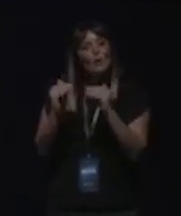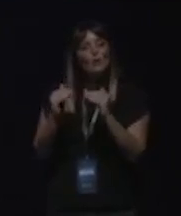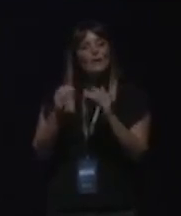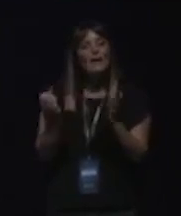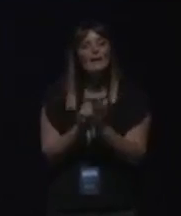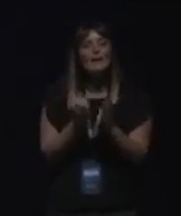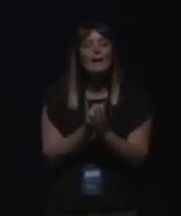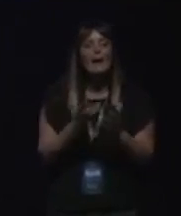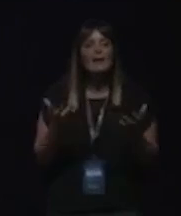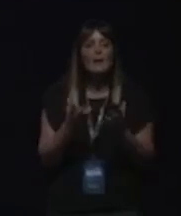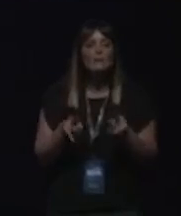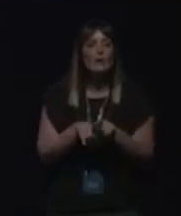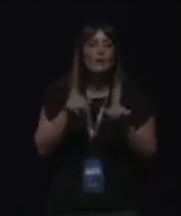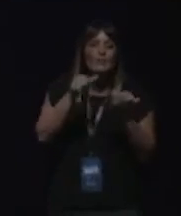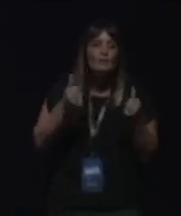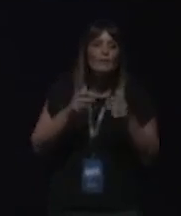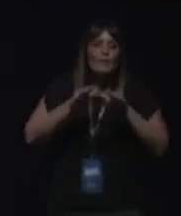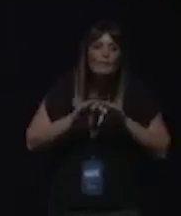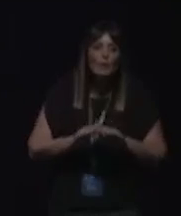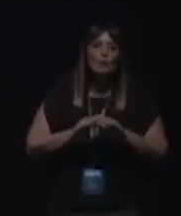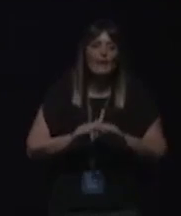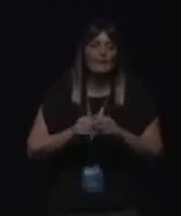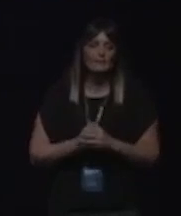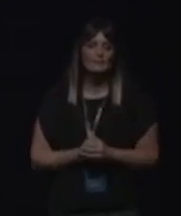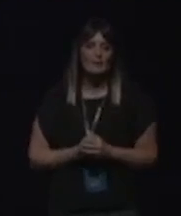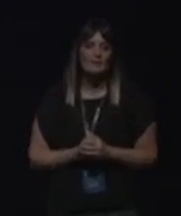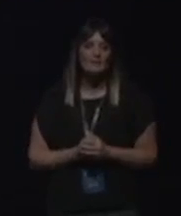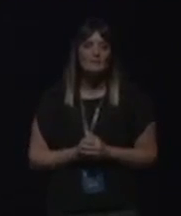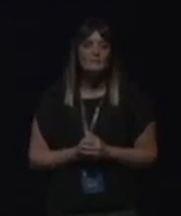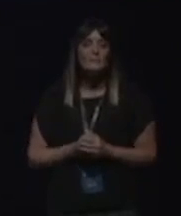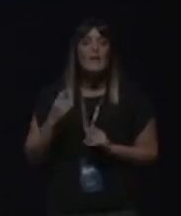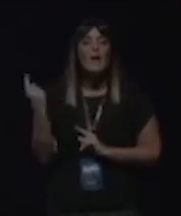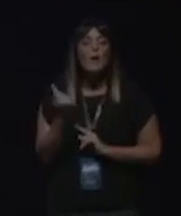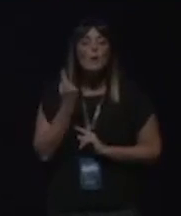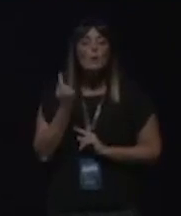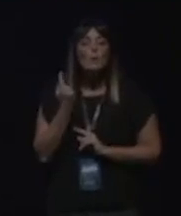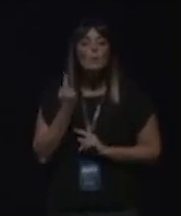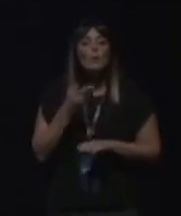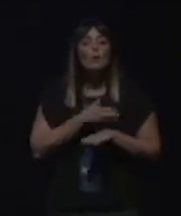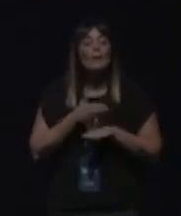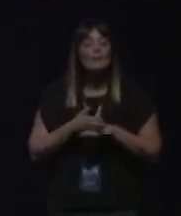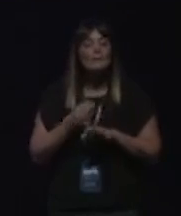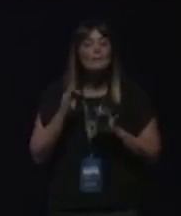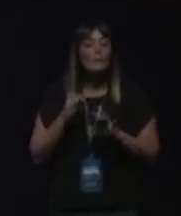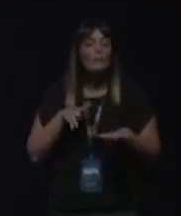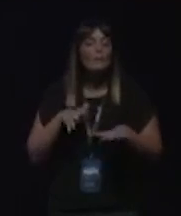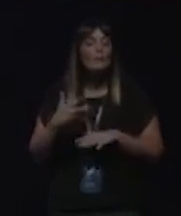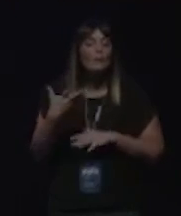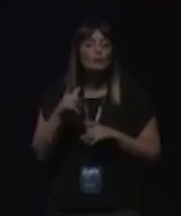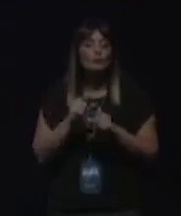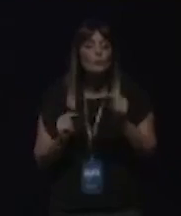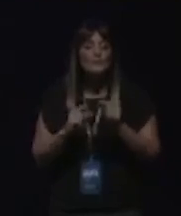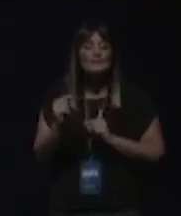acquisire informazioni. Ed ancora, guardate che l'unico partito, il Movimento 5 Stelle,